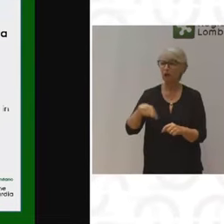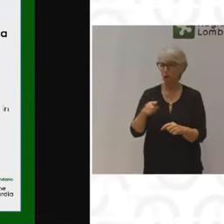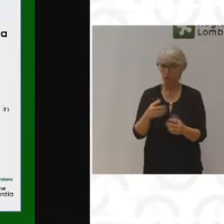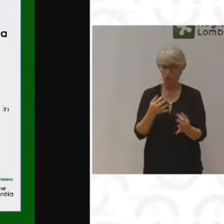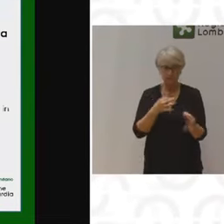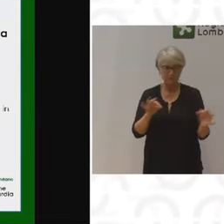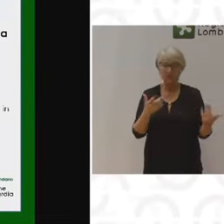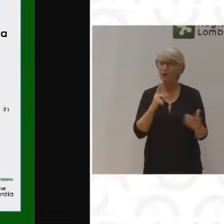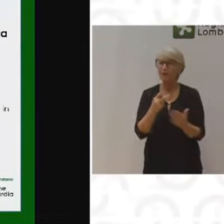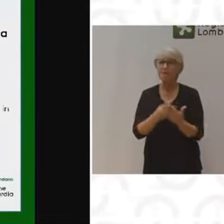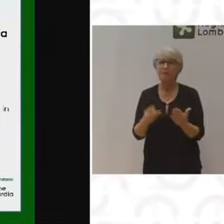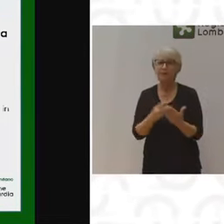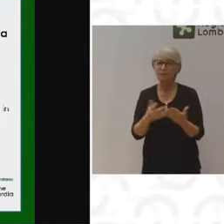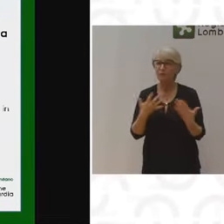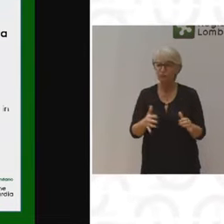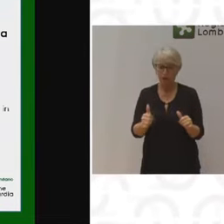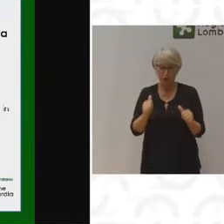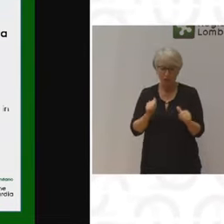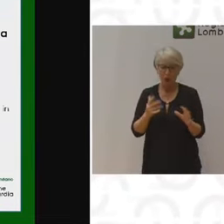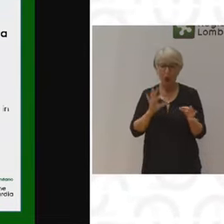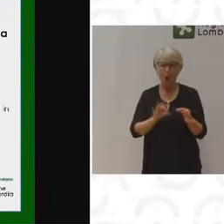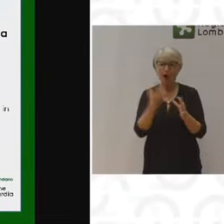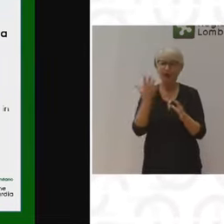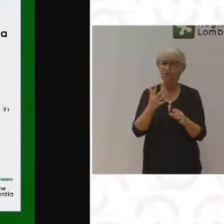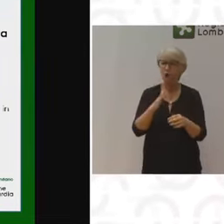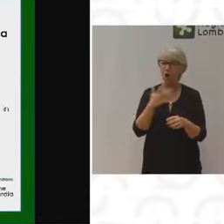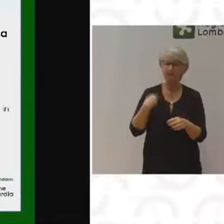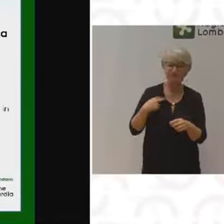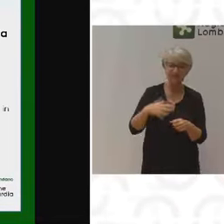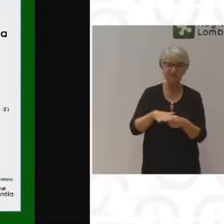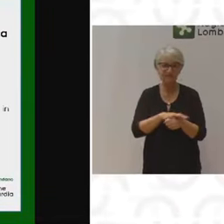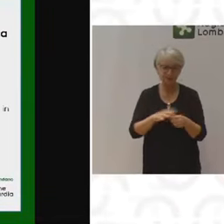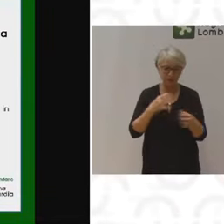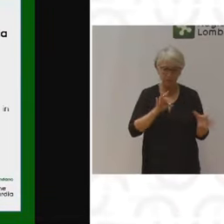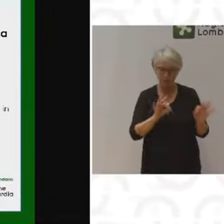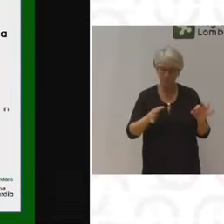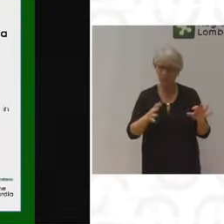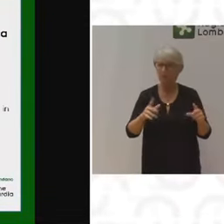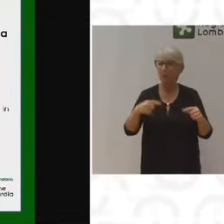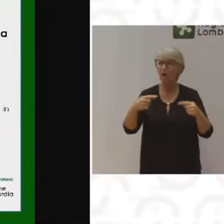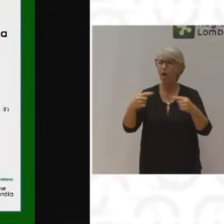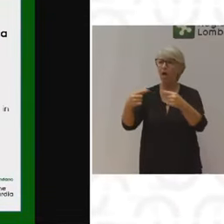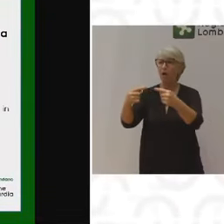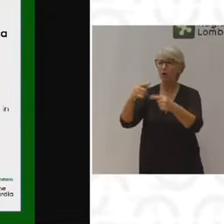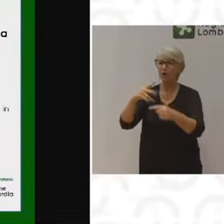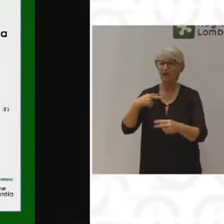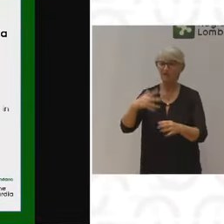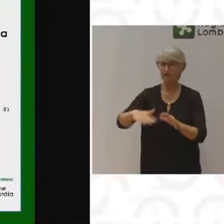questo, vuol dire sperimentare già nelle occasioni di vita familiare quello che è poi la scommessa della vita adulta.